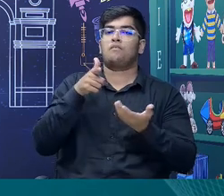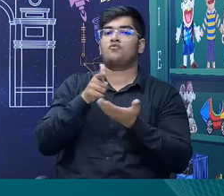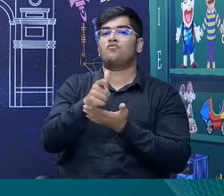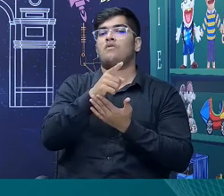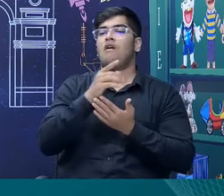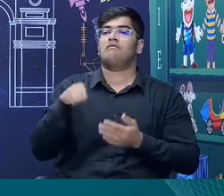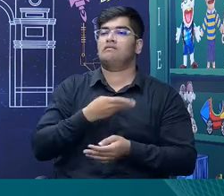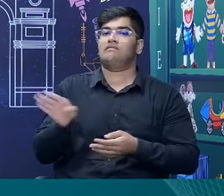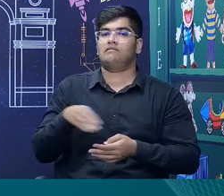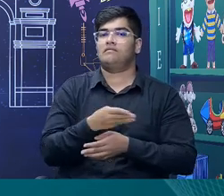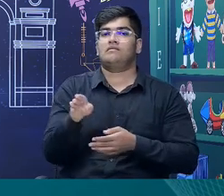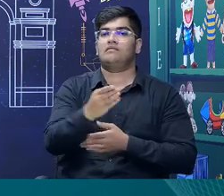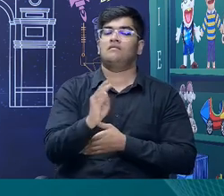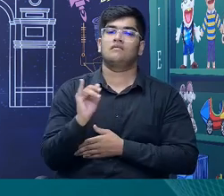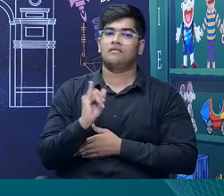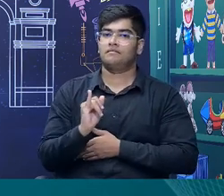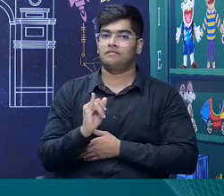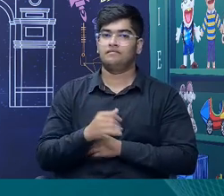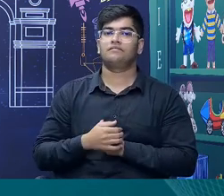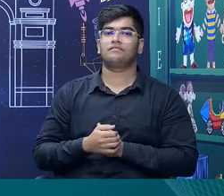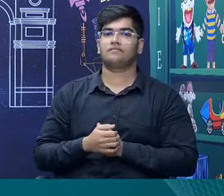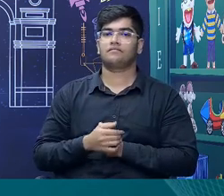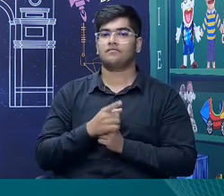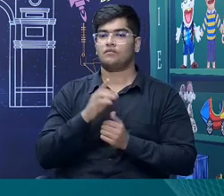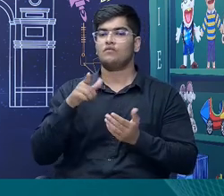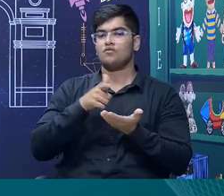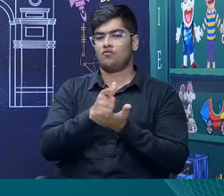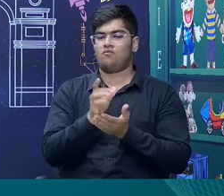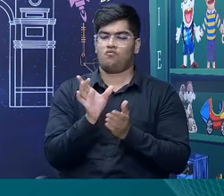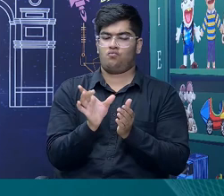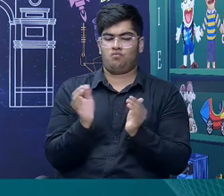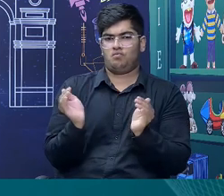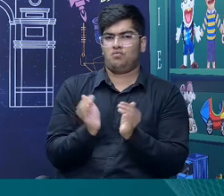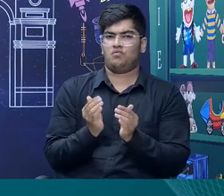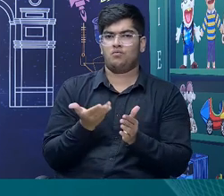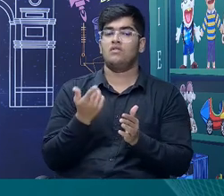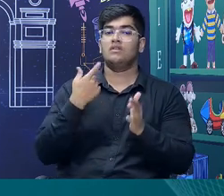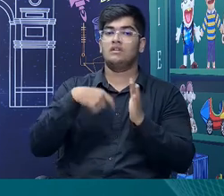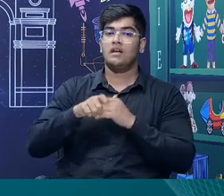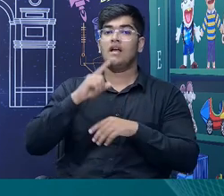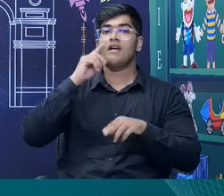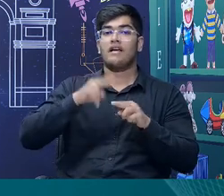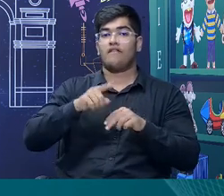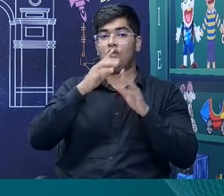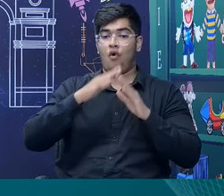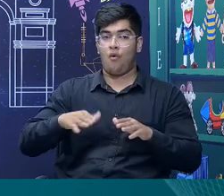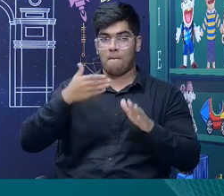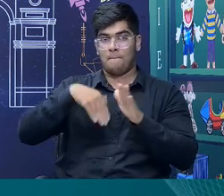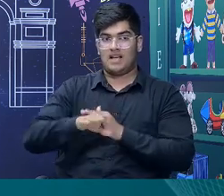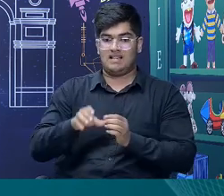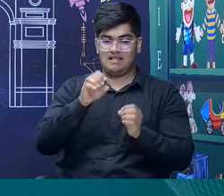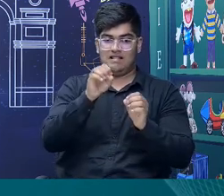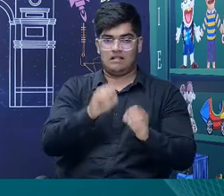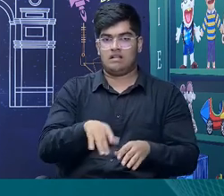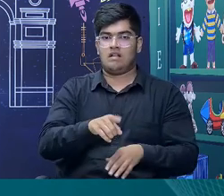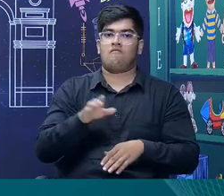और चूहा जो है आप देखेंगे इतना छोटा सा प्राणी है लेकिन अगर इसको घर में खुला छोड़ दिया जाए